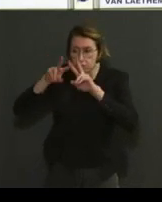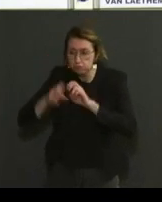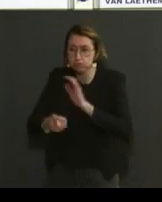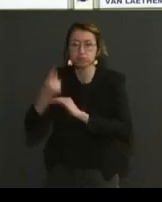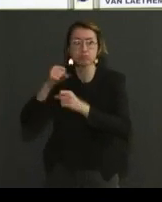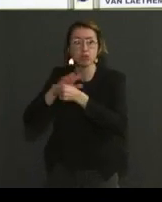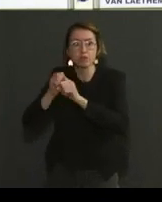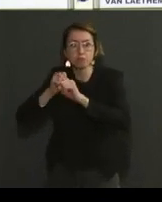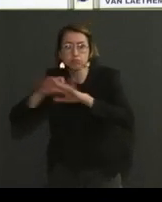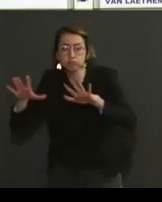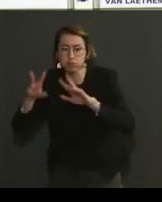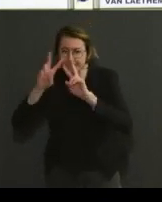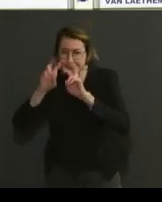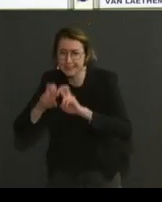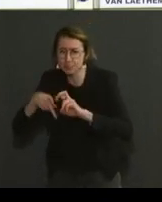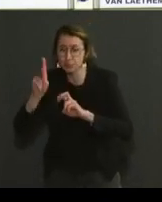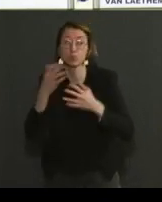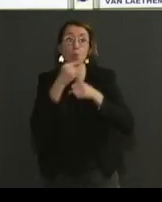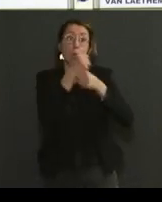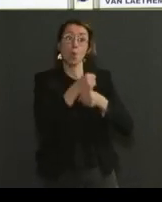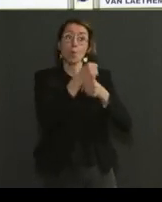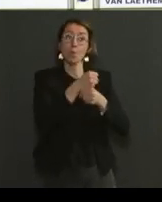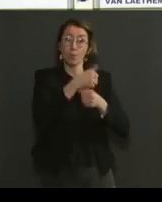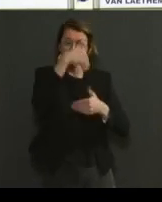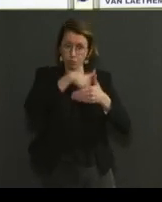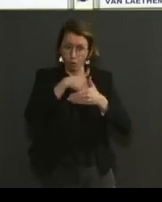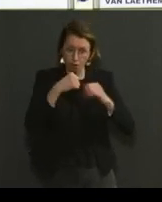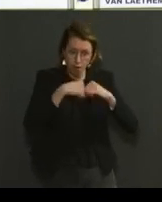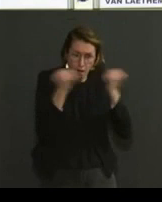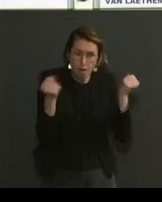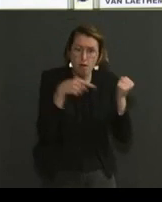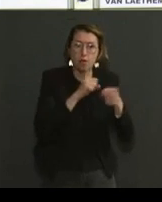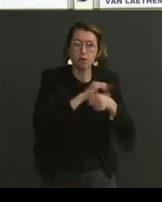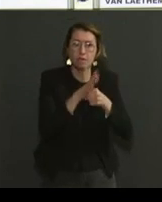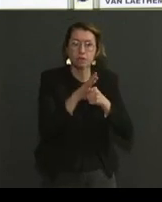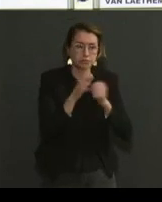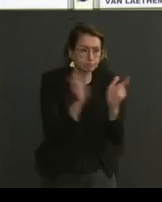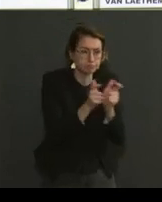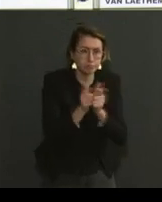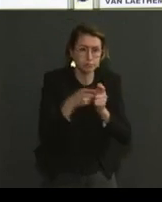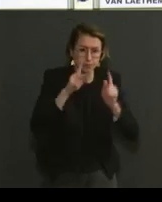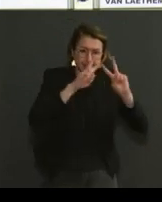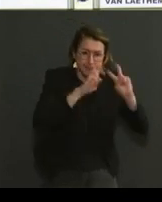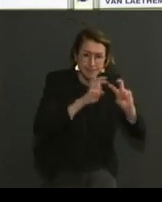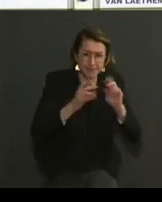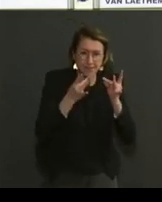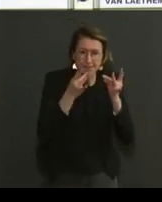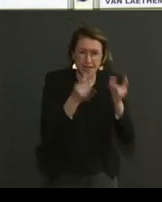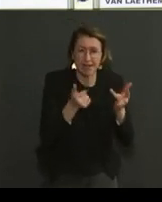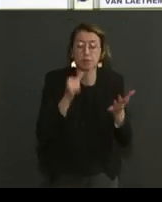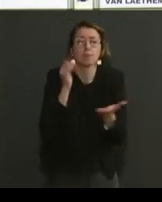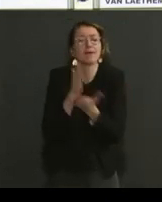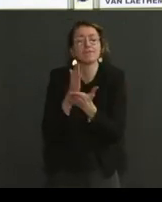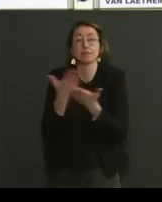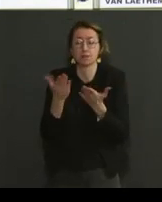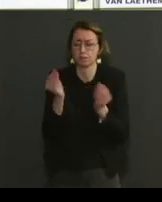exemple. Mais ce sont des choses qui ne sont pas encore actuellement en cours. Je pense que nous aurons l'occasion de rediscuter ce sujet avec vous.